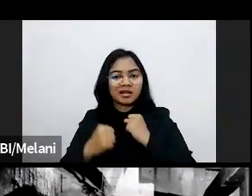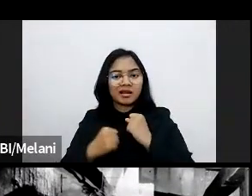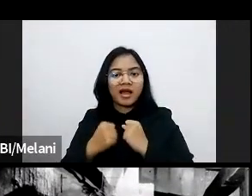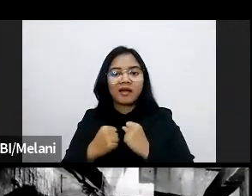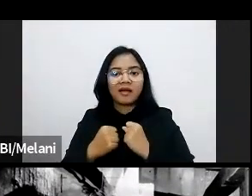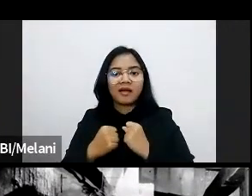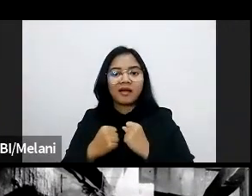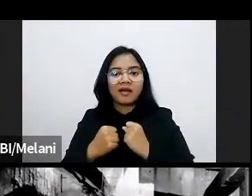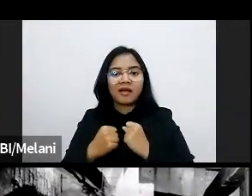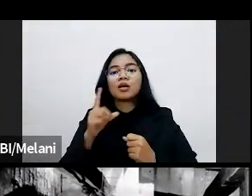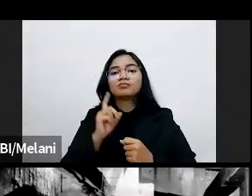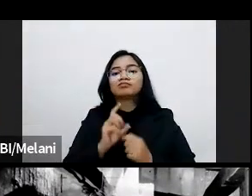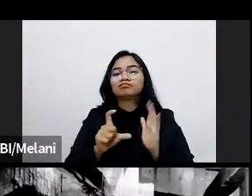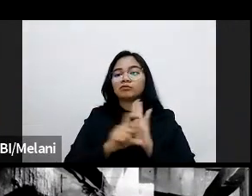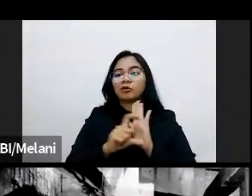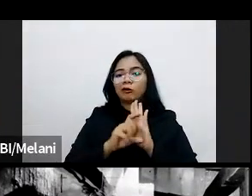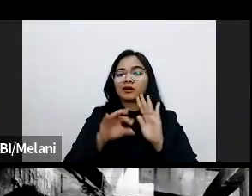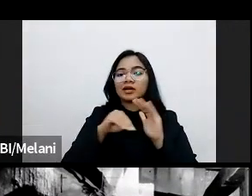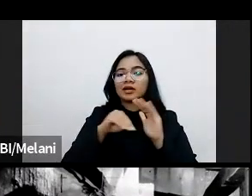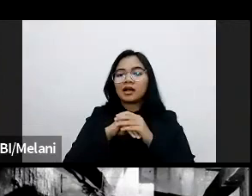misalnya di dalam